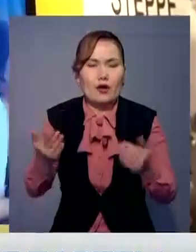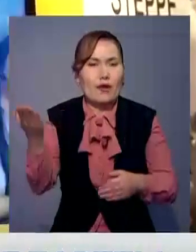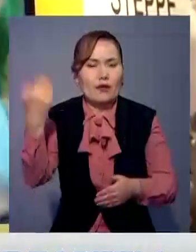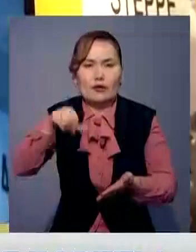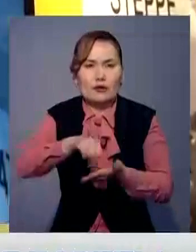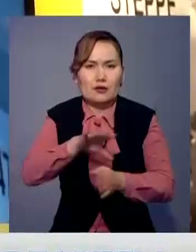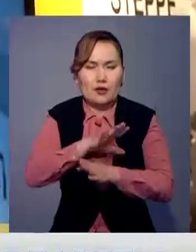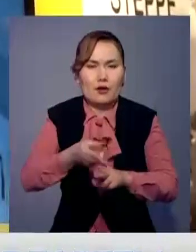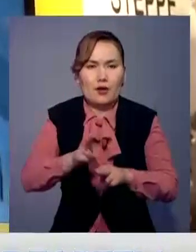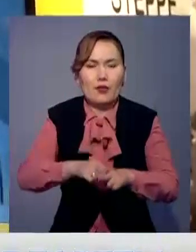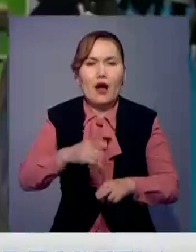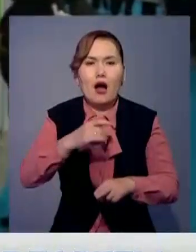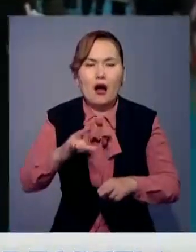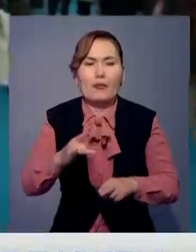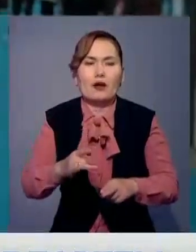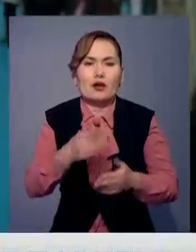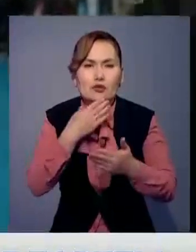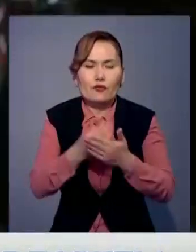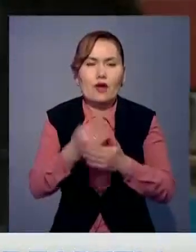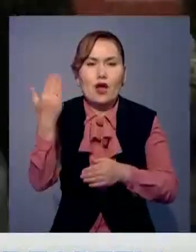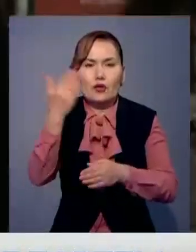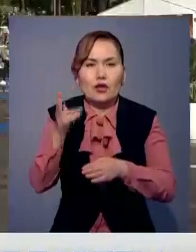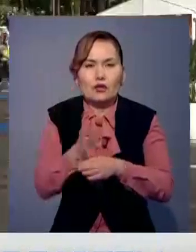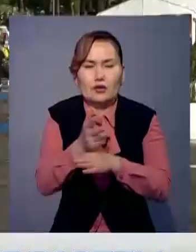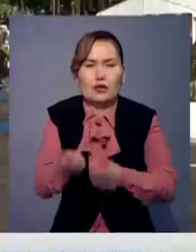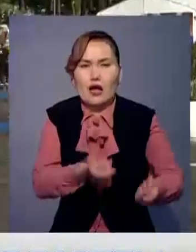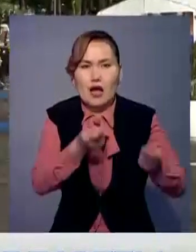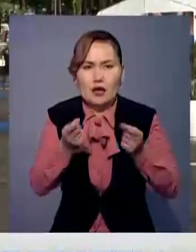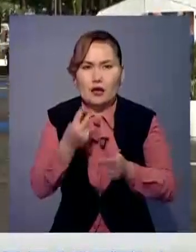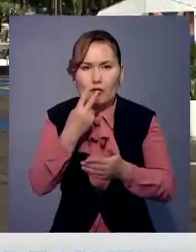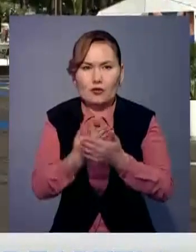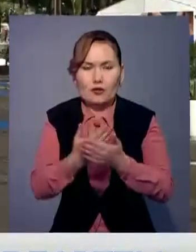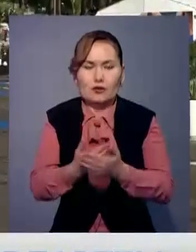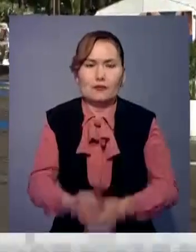келетін. Ал бүгінде хабар өз өндірген туындыларын да ұсынды.